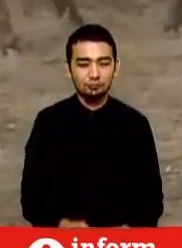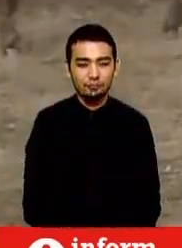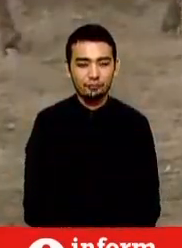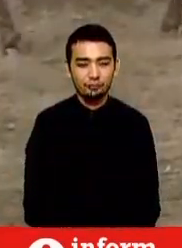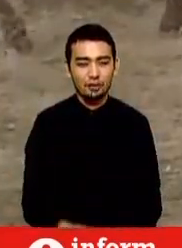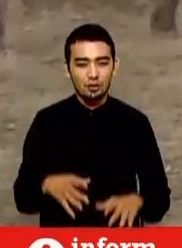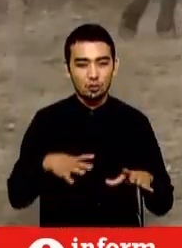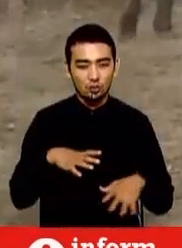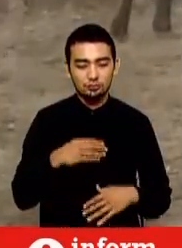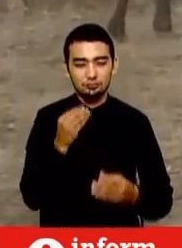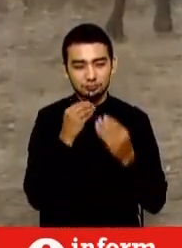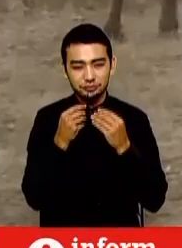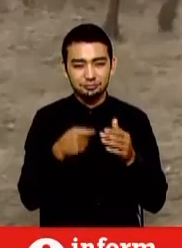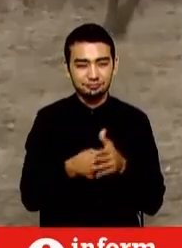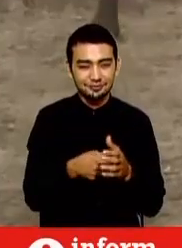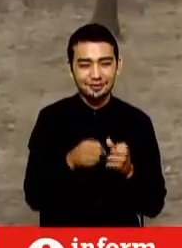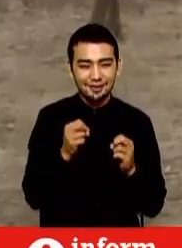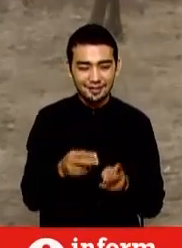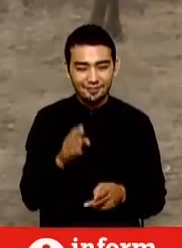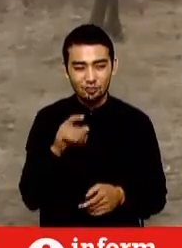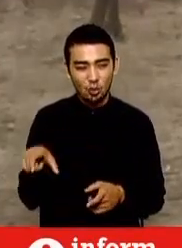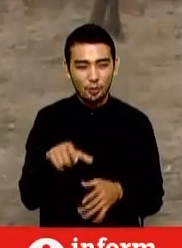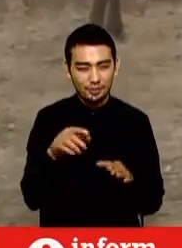Аттарын жемсуын біз қамтамасыз етеміз.